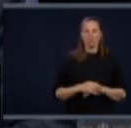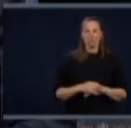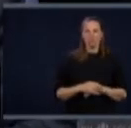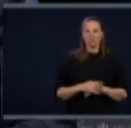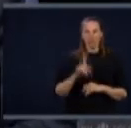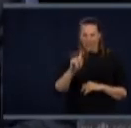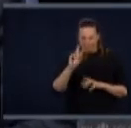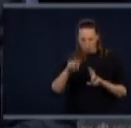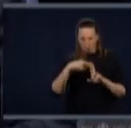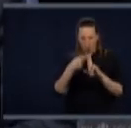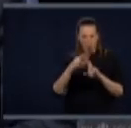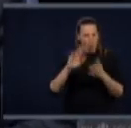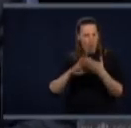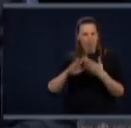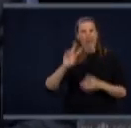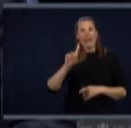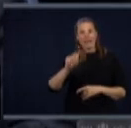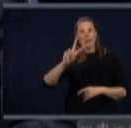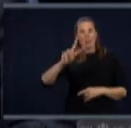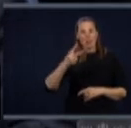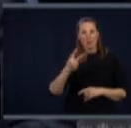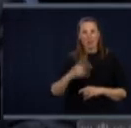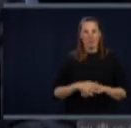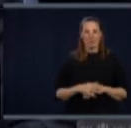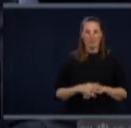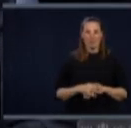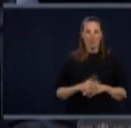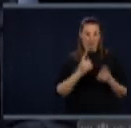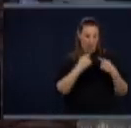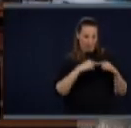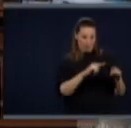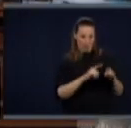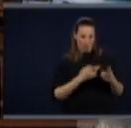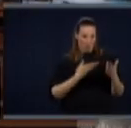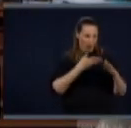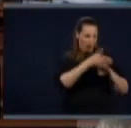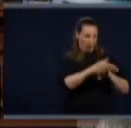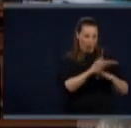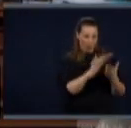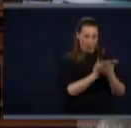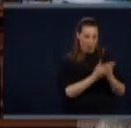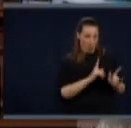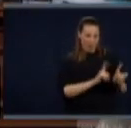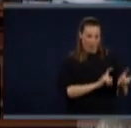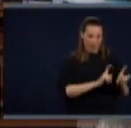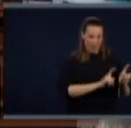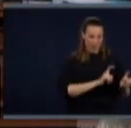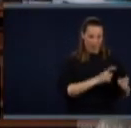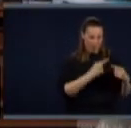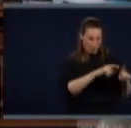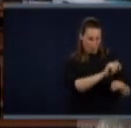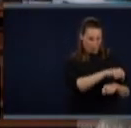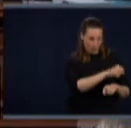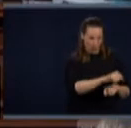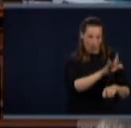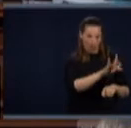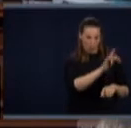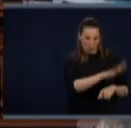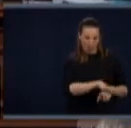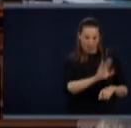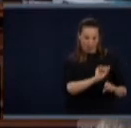Et est-ce que vous allez tester dans les écoles? Parce qu'il pourrait y avoir jusqu'à un certain point des enfants qui vont